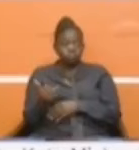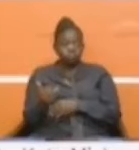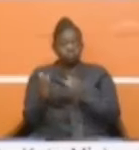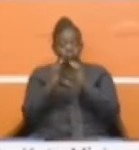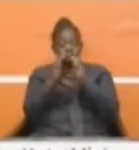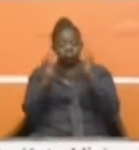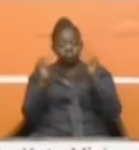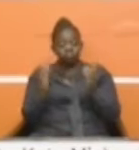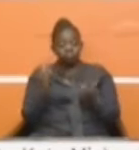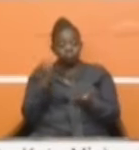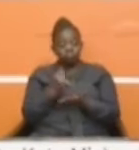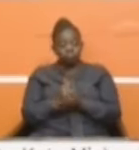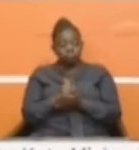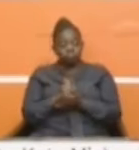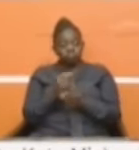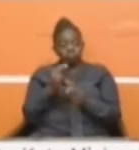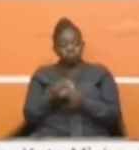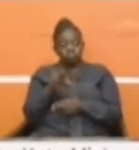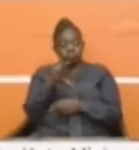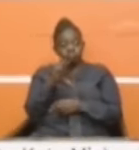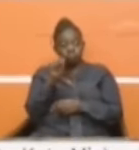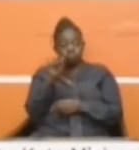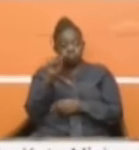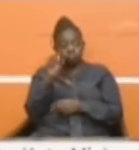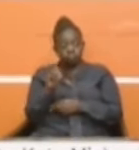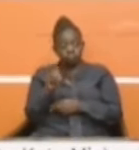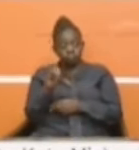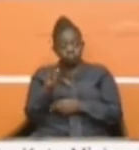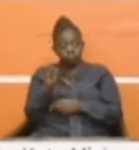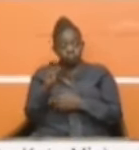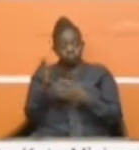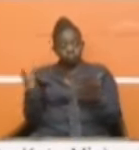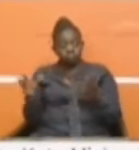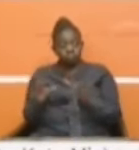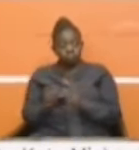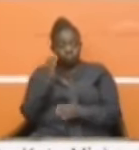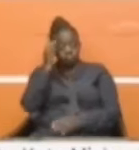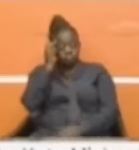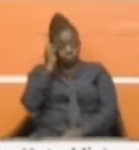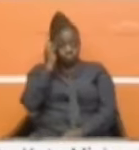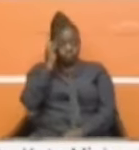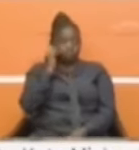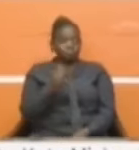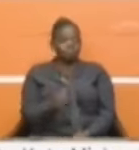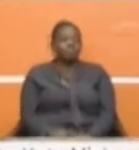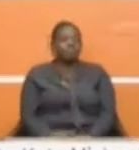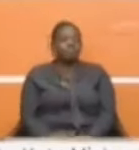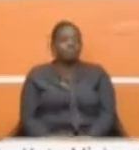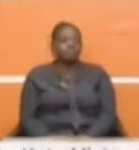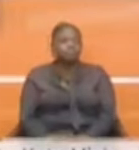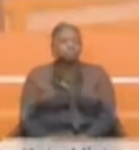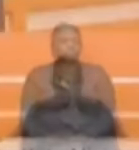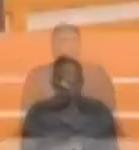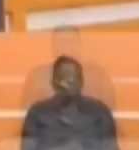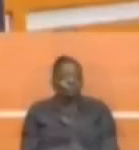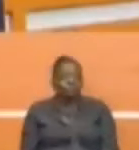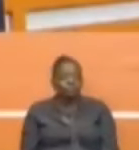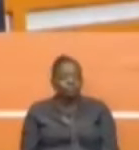Bank mmanya ga Kato Maiko. Sofia Nalukenge ne William Mutyaba ne bakusakidde eggulu eno ku Bukedde